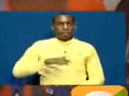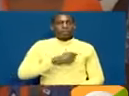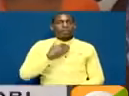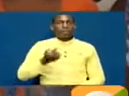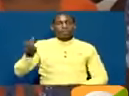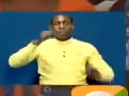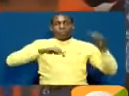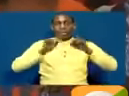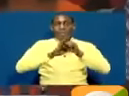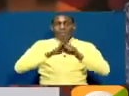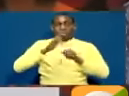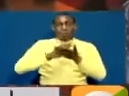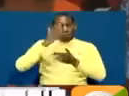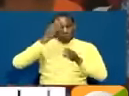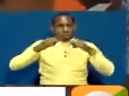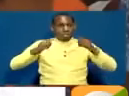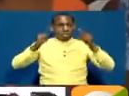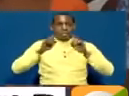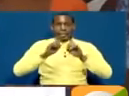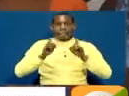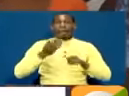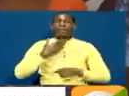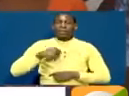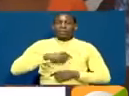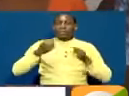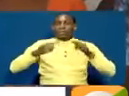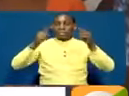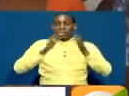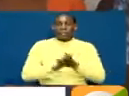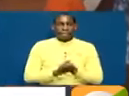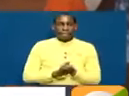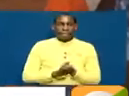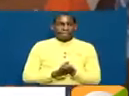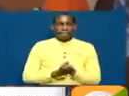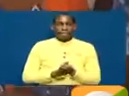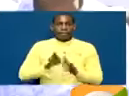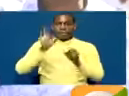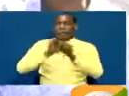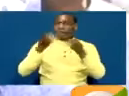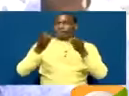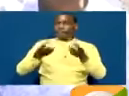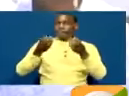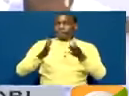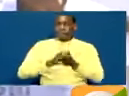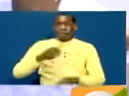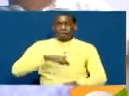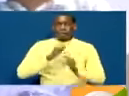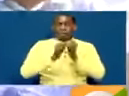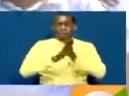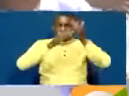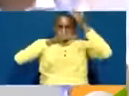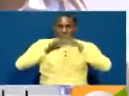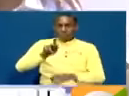kwa wingi, najua tunaenda kushinda, but I want us to win with so many votes. Sisi na Professor